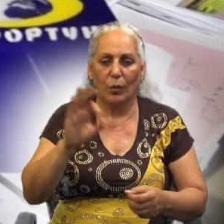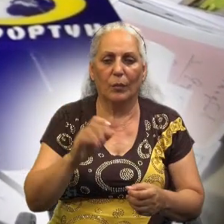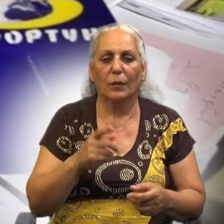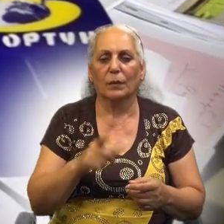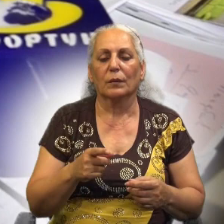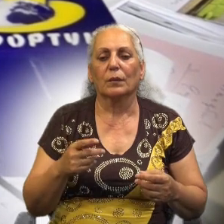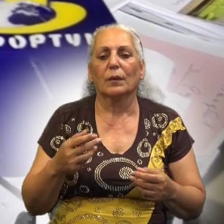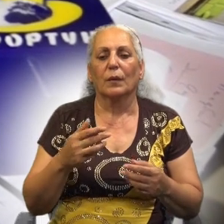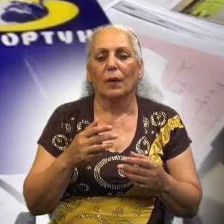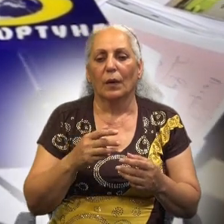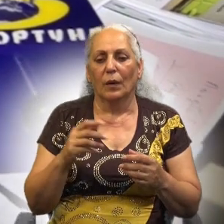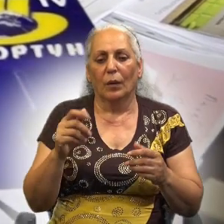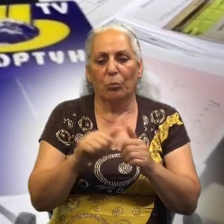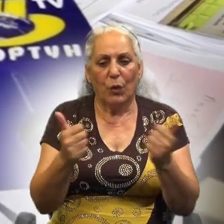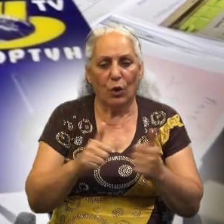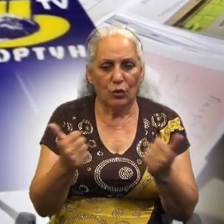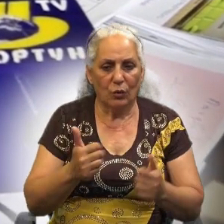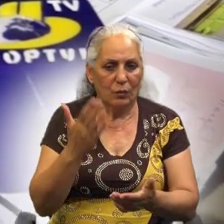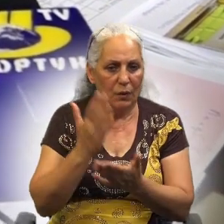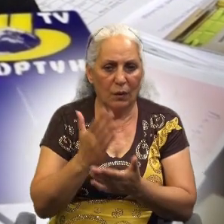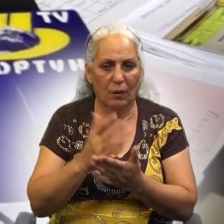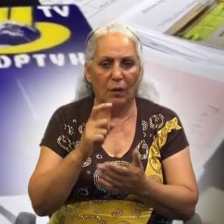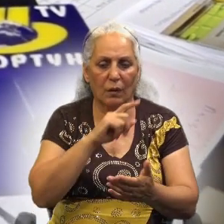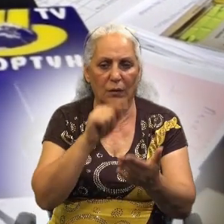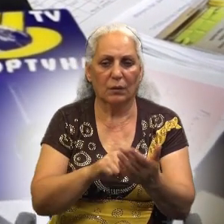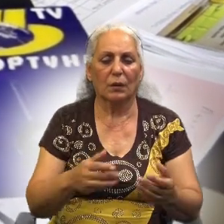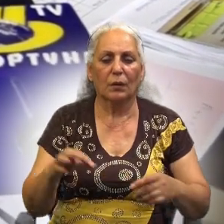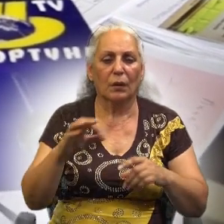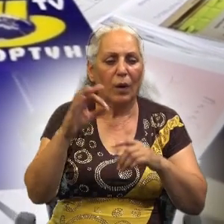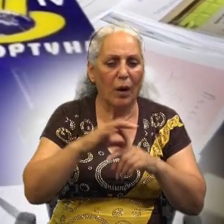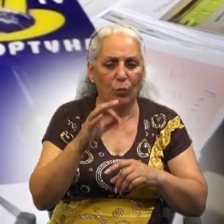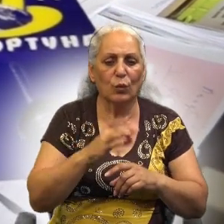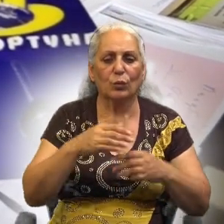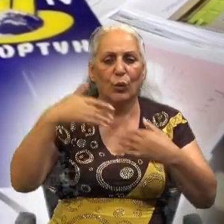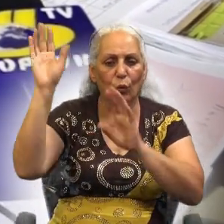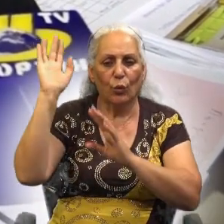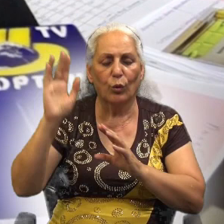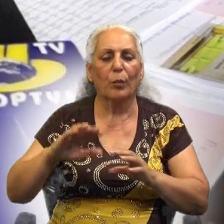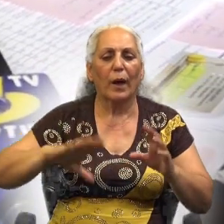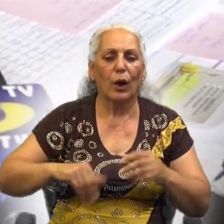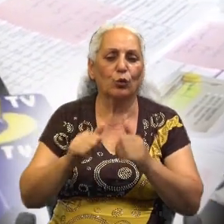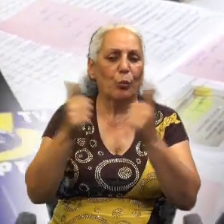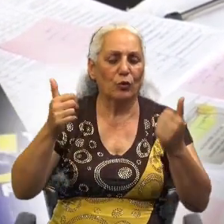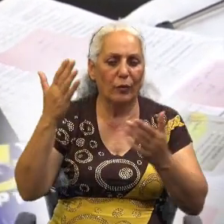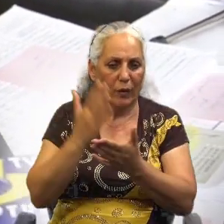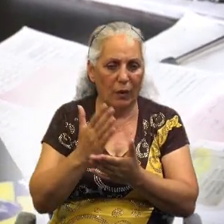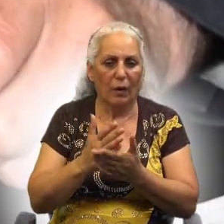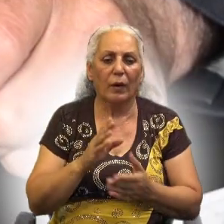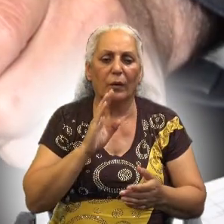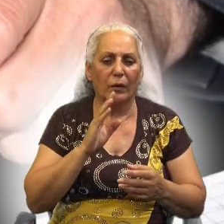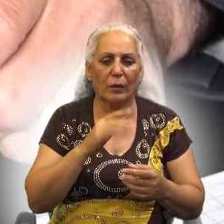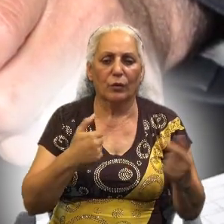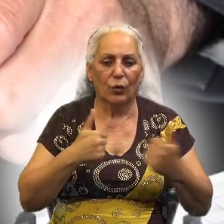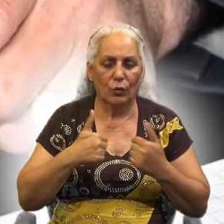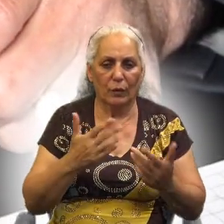բաժանումների խնդիրներ կան, ամուսում ենք, խնդրում ենք, քարոզում ենք, որպեսզի չբաժանվենք։